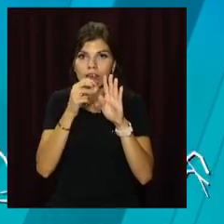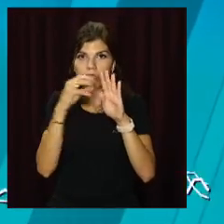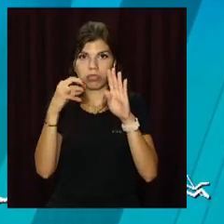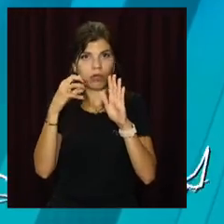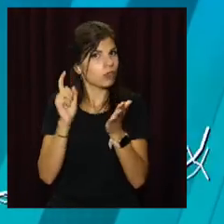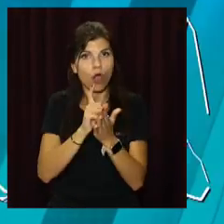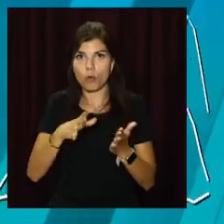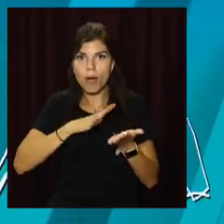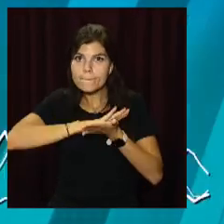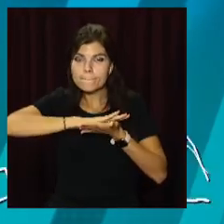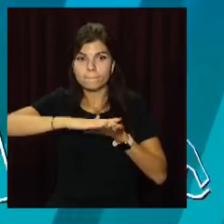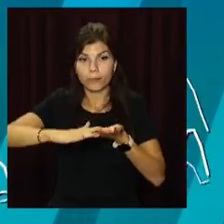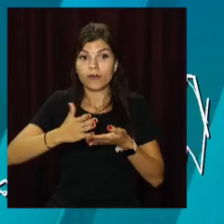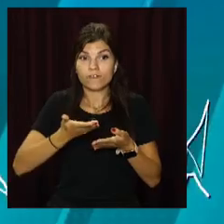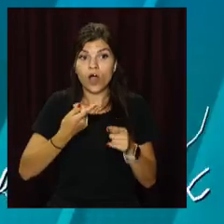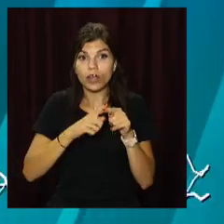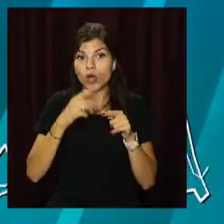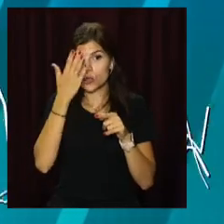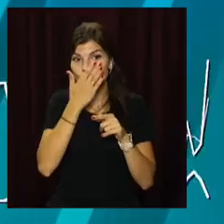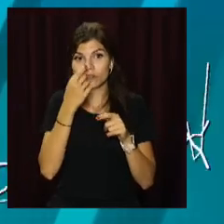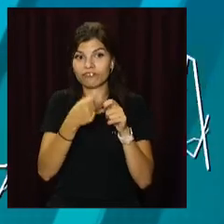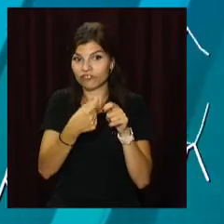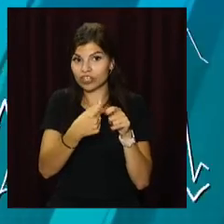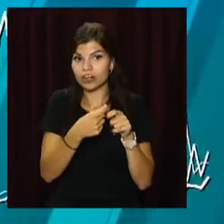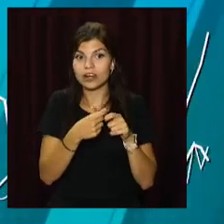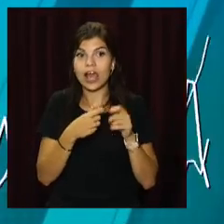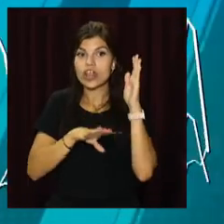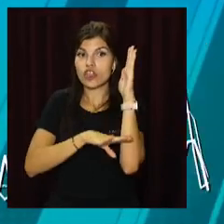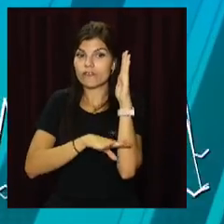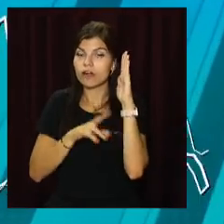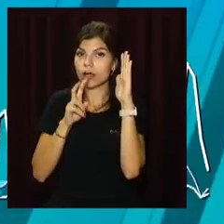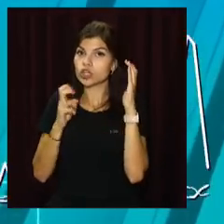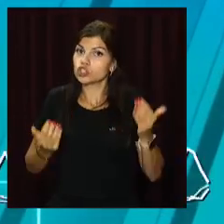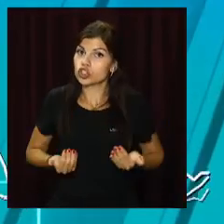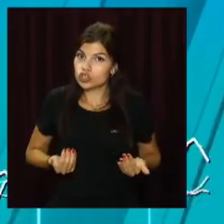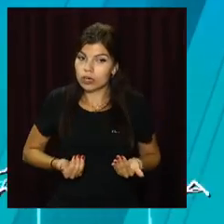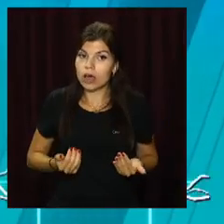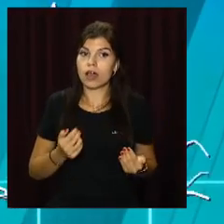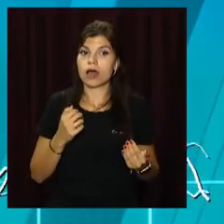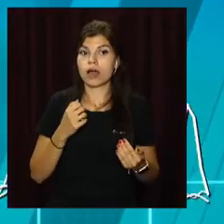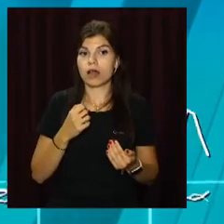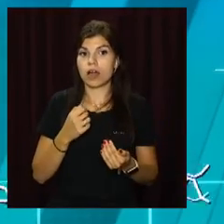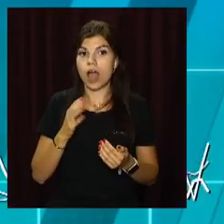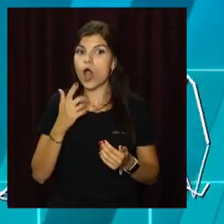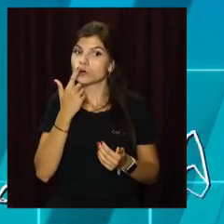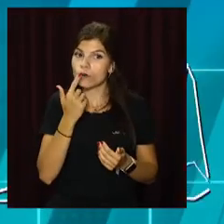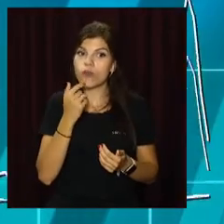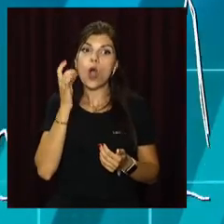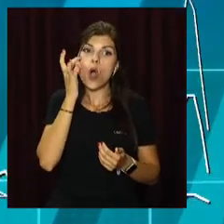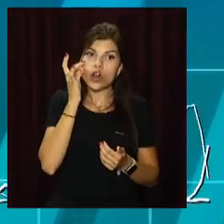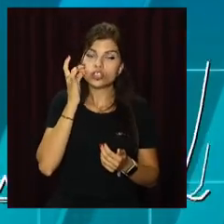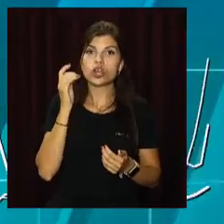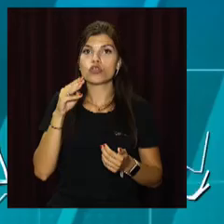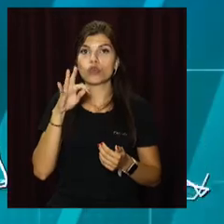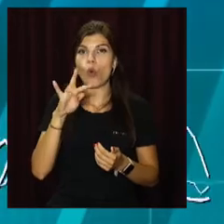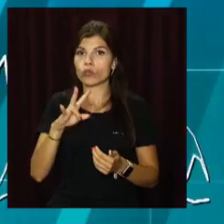коєму випадку. В основному на рушниковими швами вишиває дерево життя. Ну, а в нашому йдуть красно-оранжеві